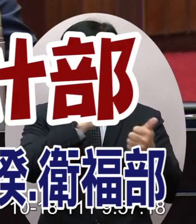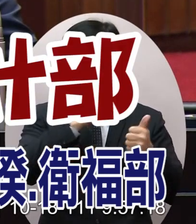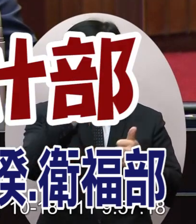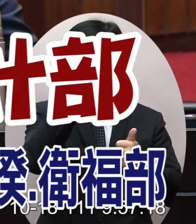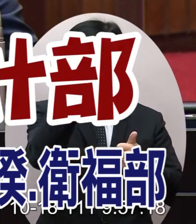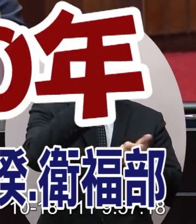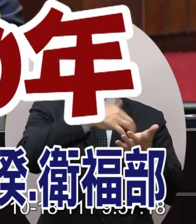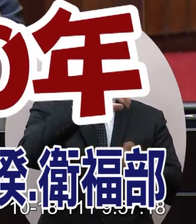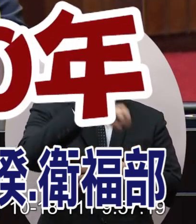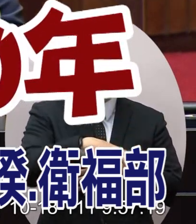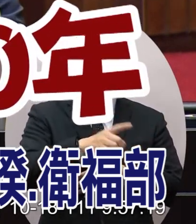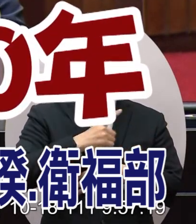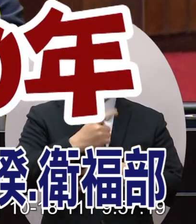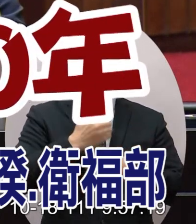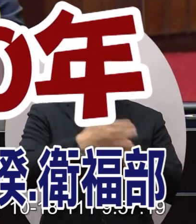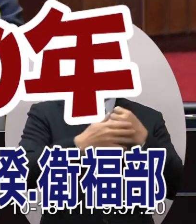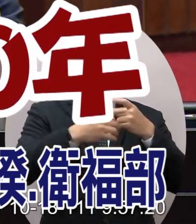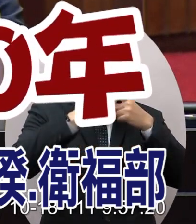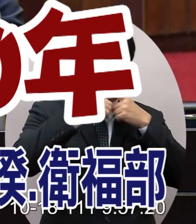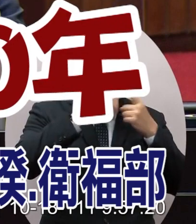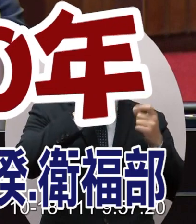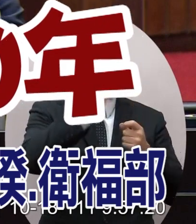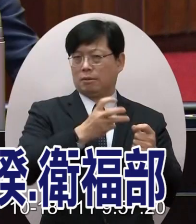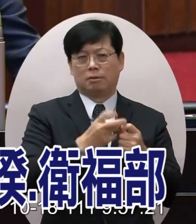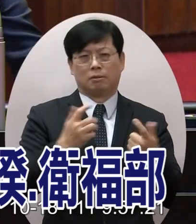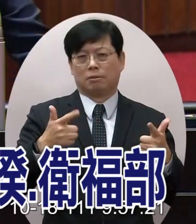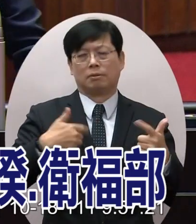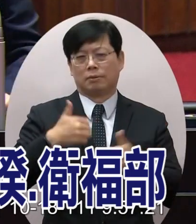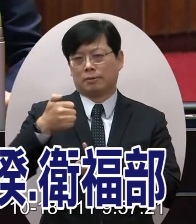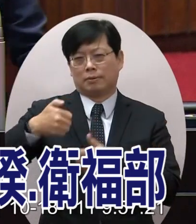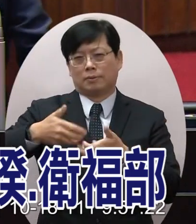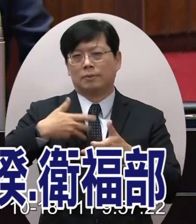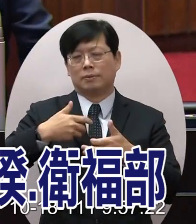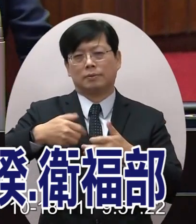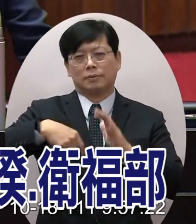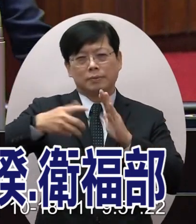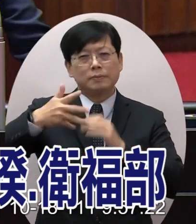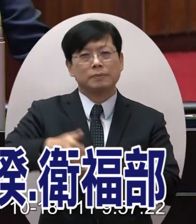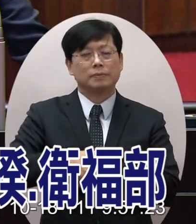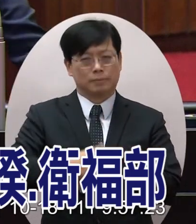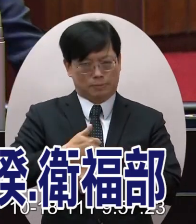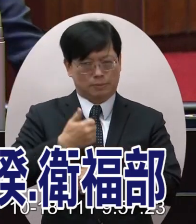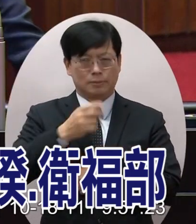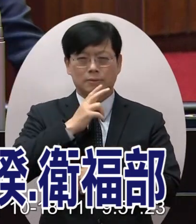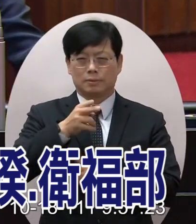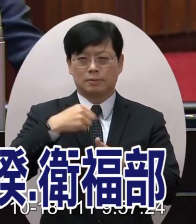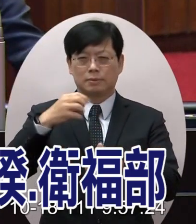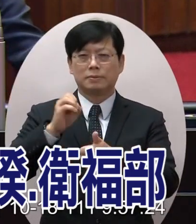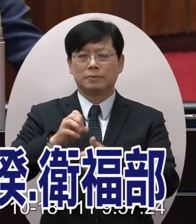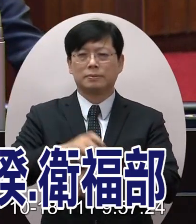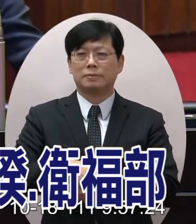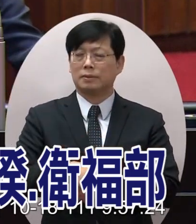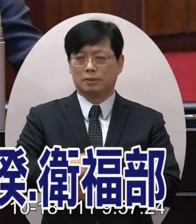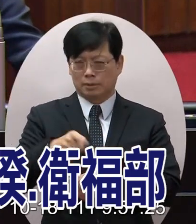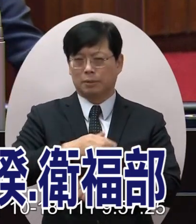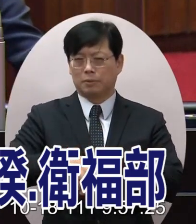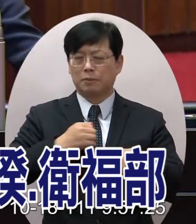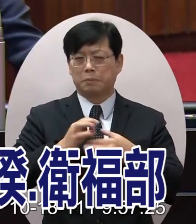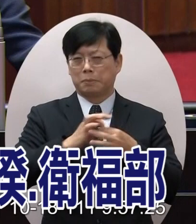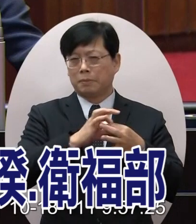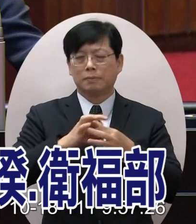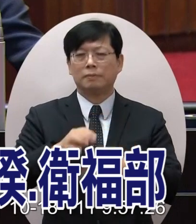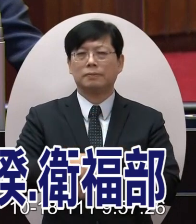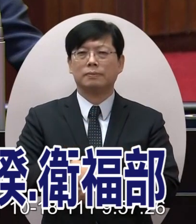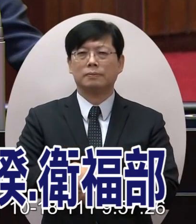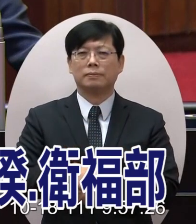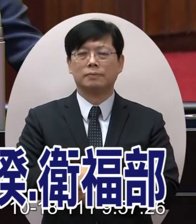计部说你的保密期间是30年。谢谢部长，其实就是真的要部长指导，这个部会才会相关去做。